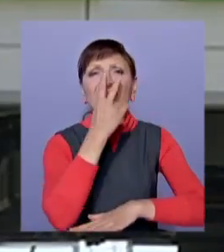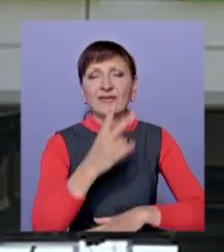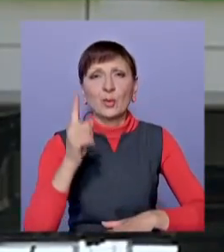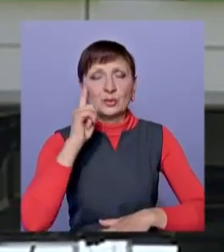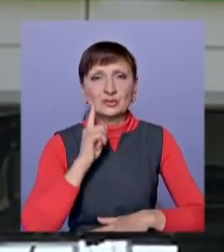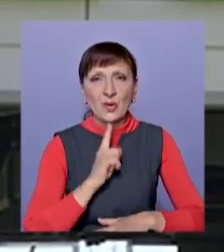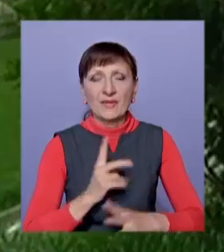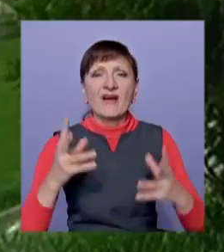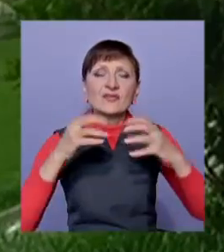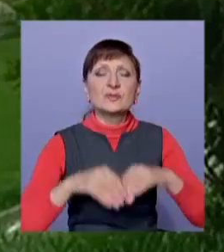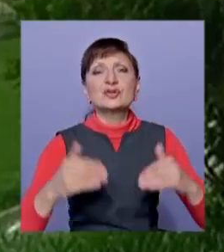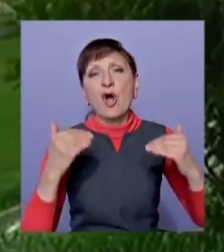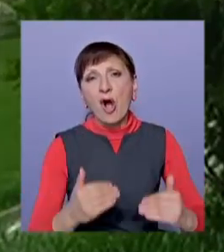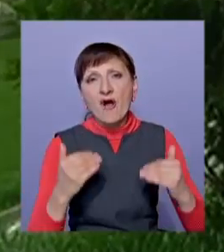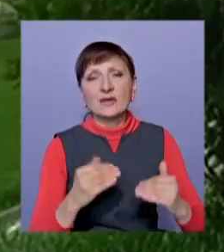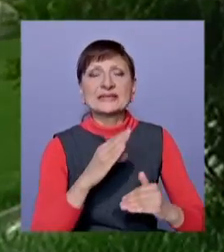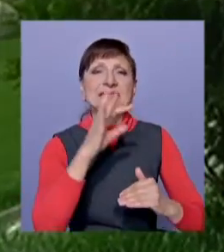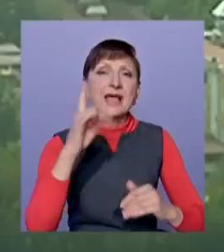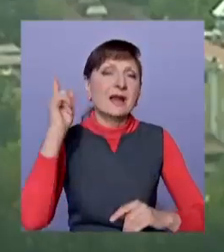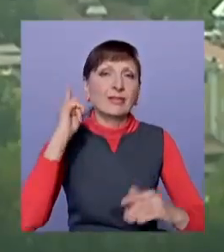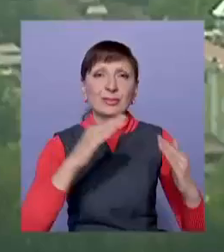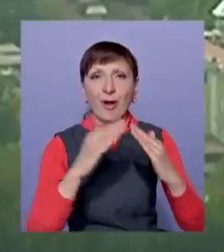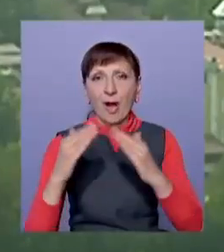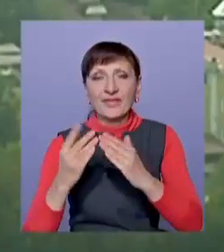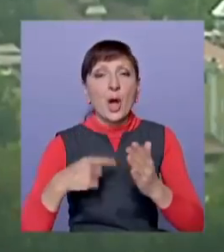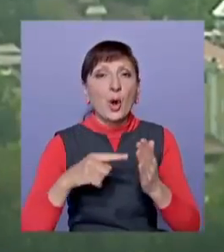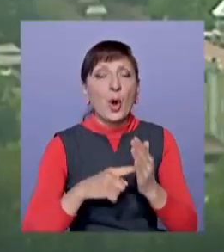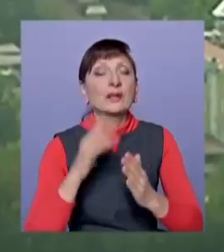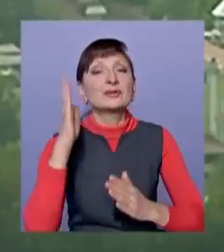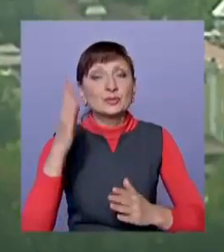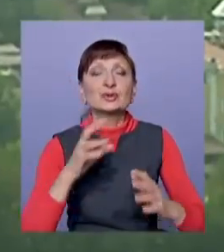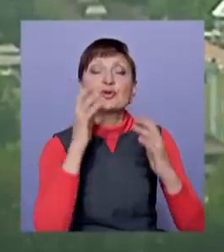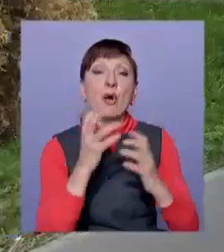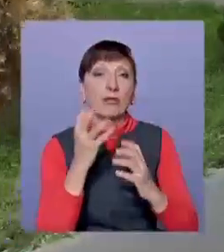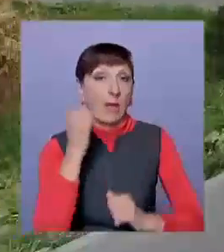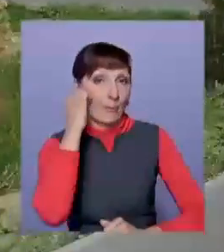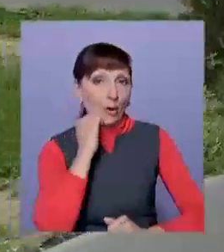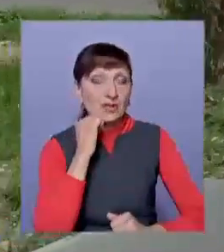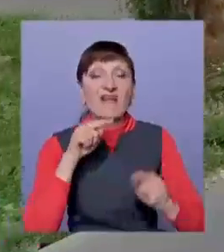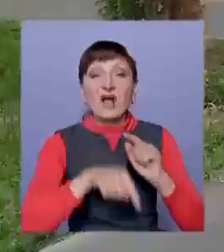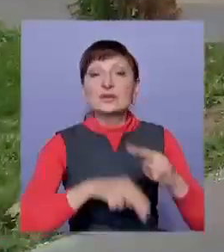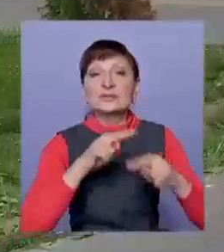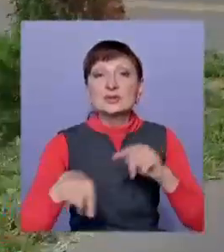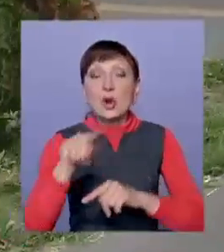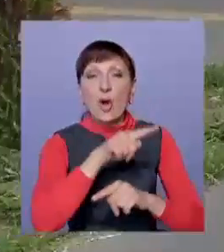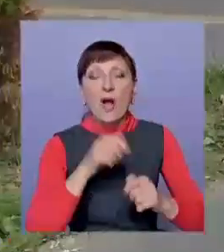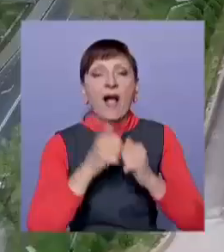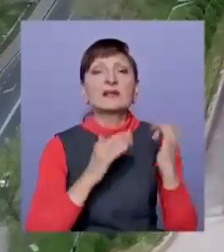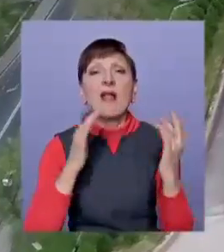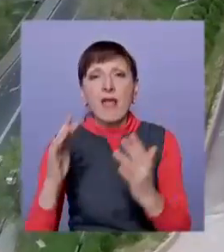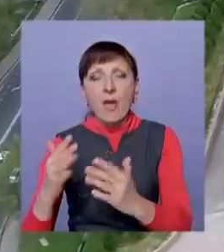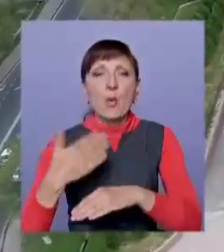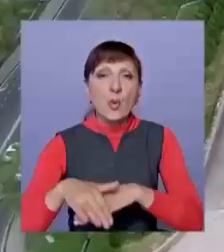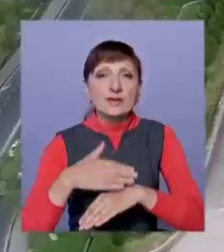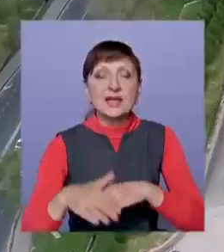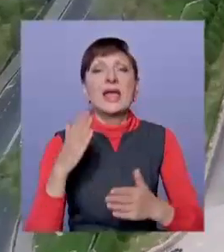Гармонично переплелись в нем современная и советская архитектура. Город дышит будущим и сохраняет прошлое. И в каждом его строении, каждом сквере и каждой